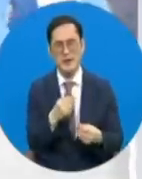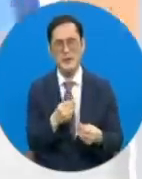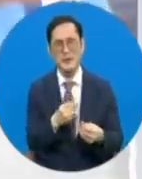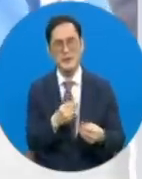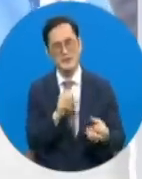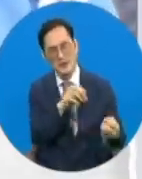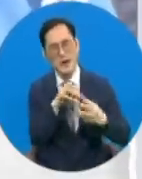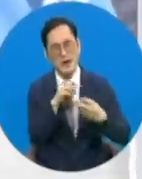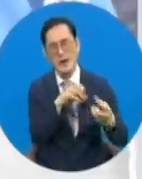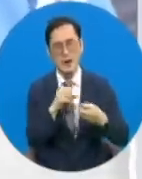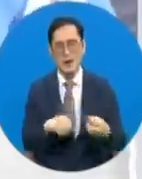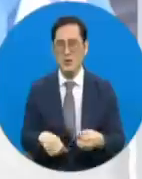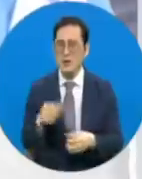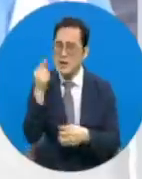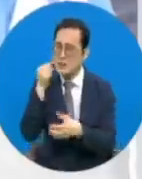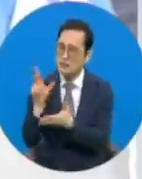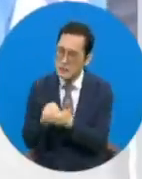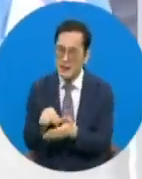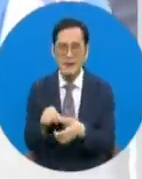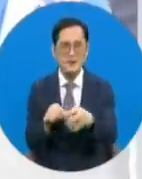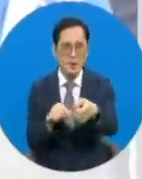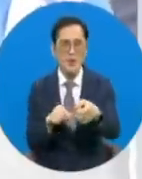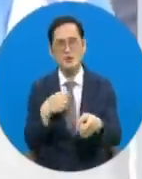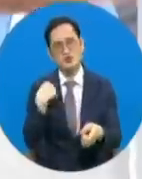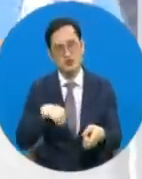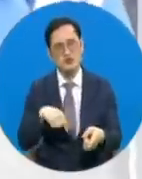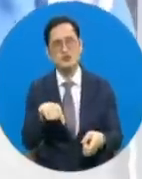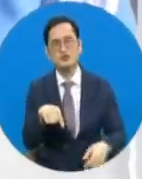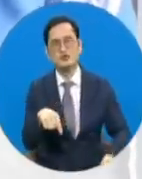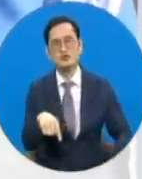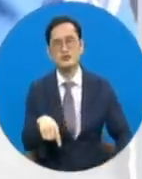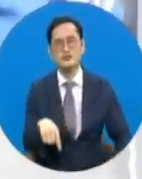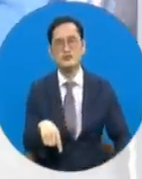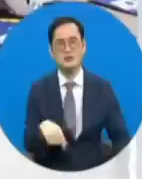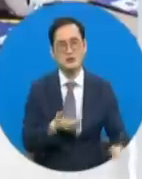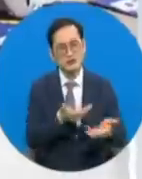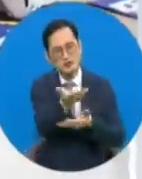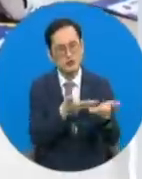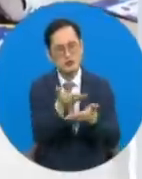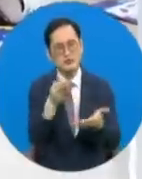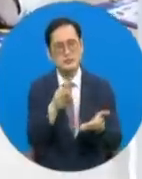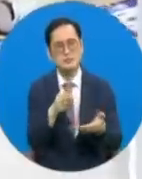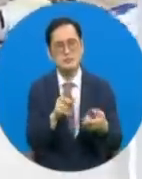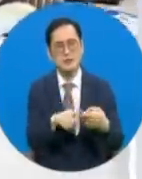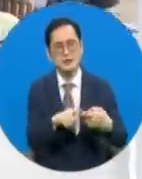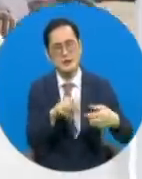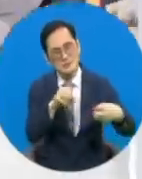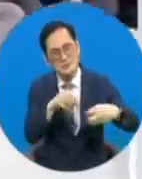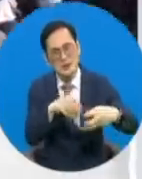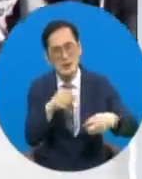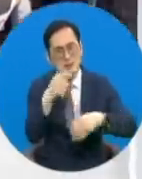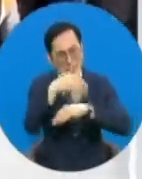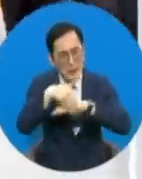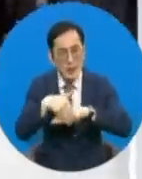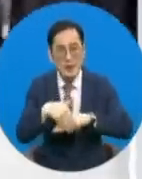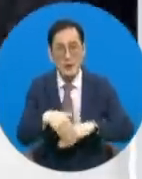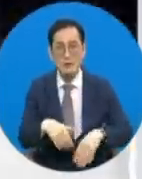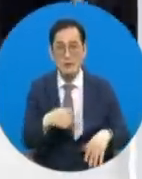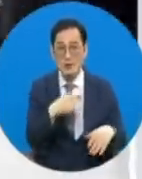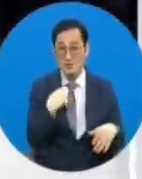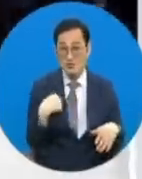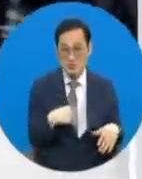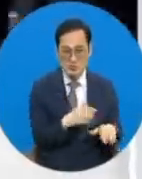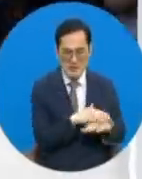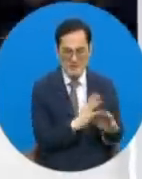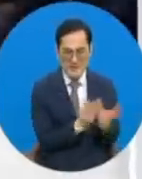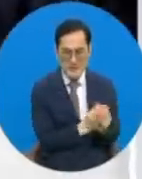얘기하고 후쿠시마 오염수 정도 얘기하고 와야겠다고 간 거예요. 거기에 반해서 중국 대사고 중국은 엄청나게 완벽하게 준비를